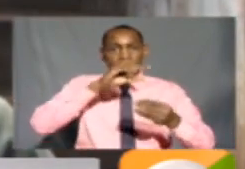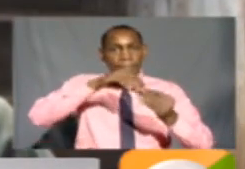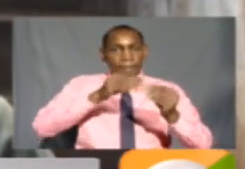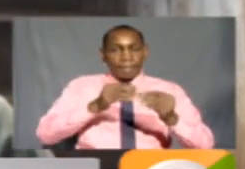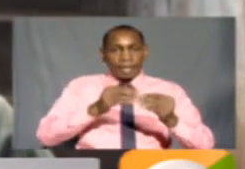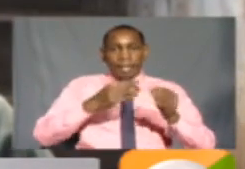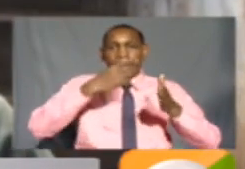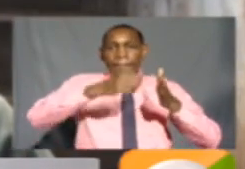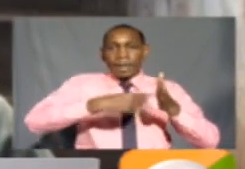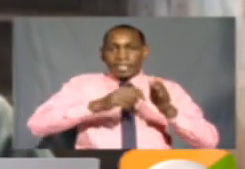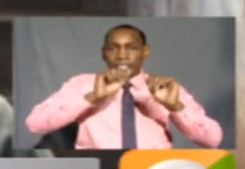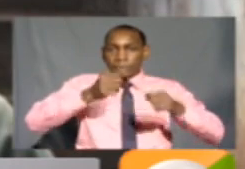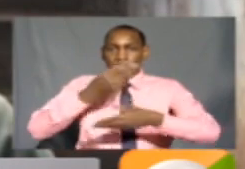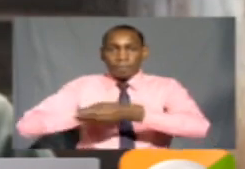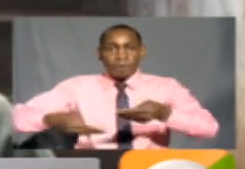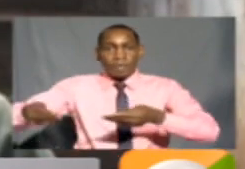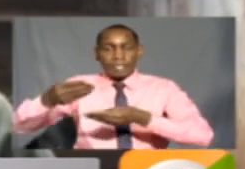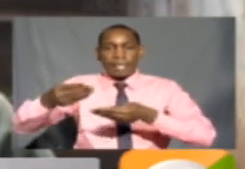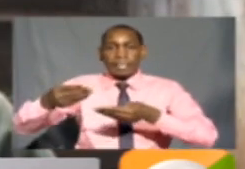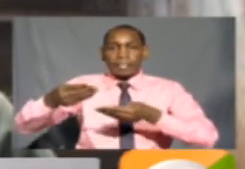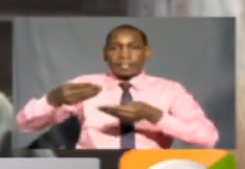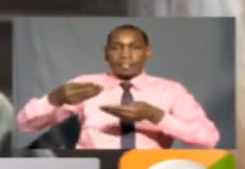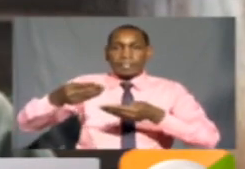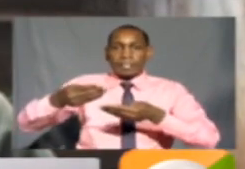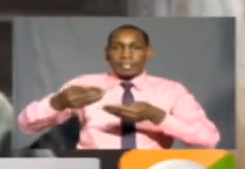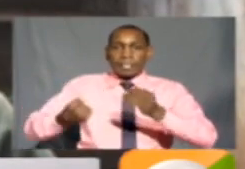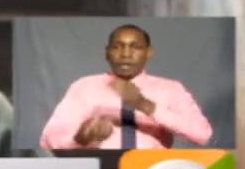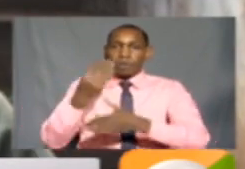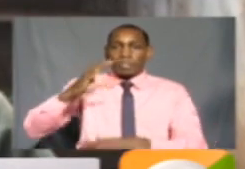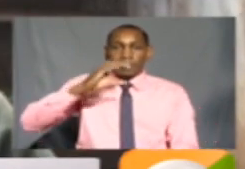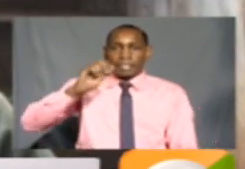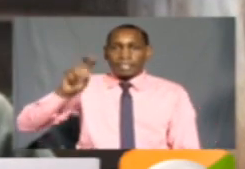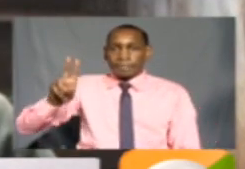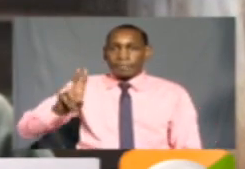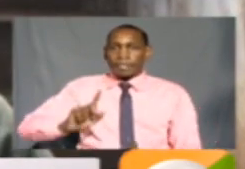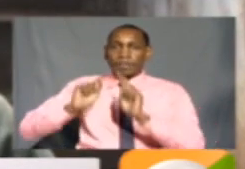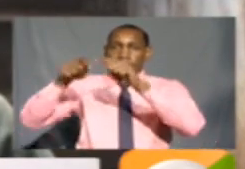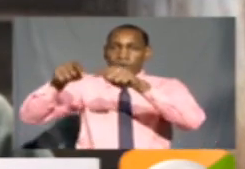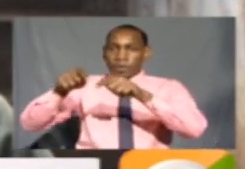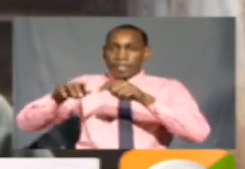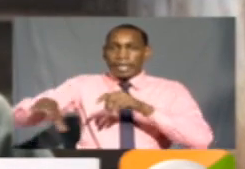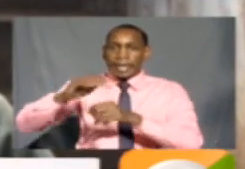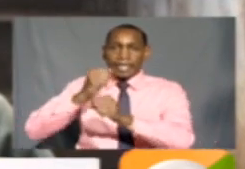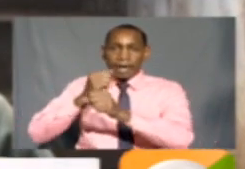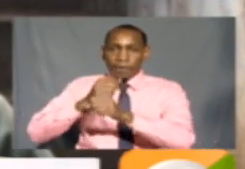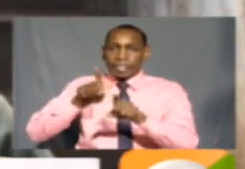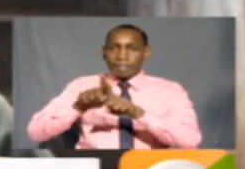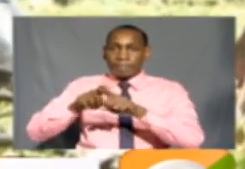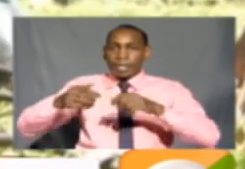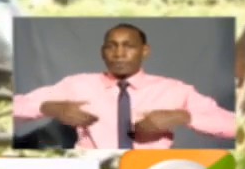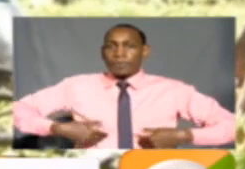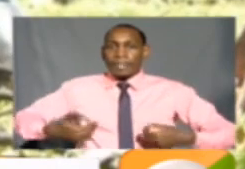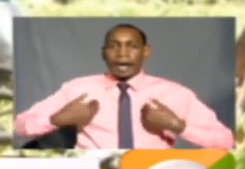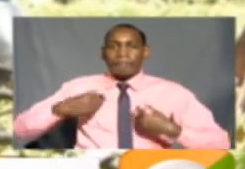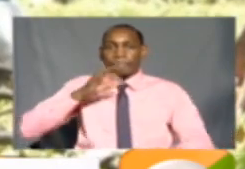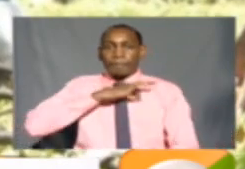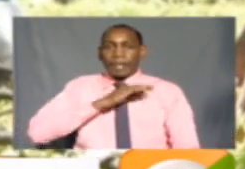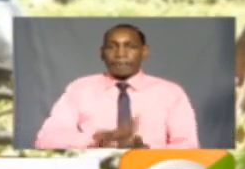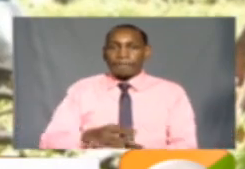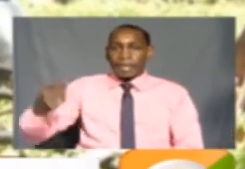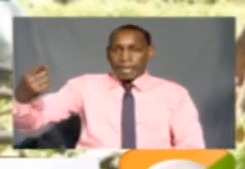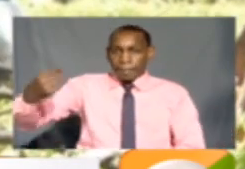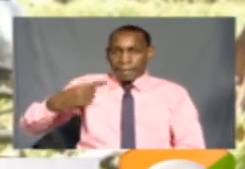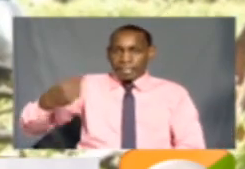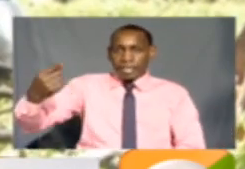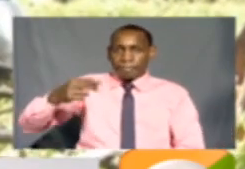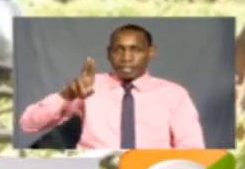mashine huku tunaweza kuziuza, tukiinstall kama ni CCTV tunaenda nao kwa field, tukishaziweka wao pia wanapata mapato. Kwa mwezi